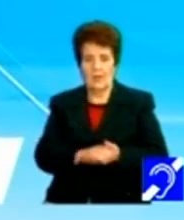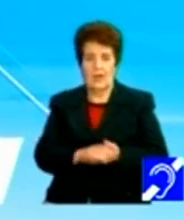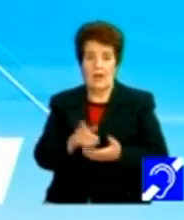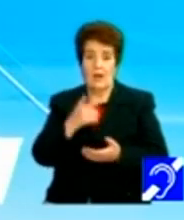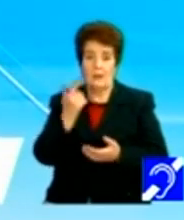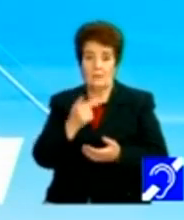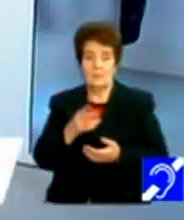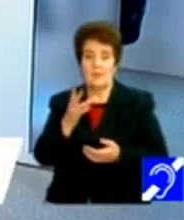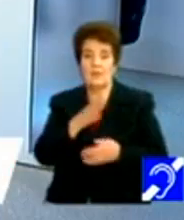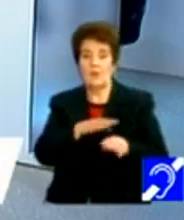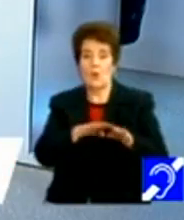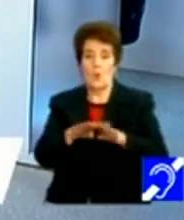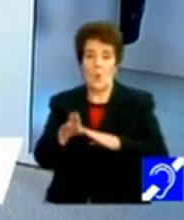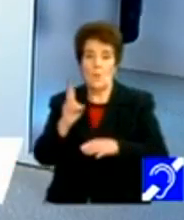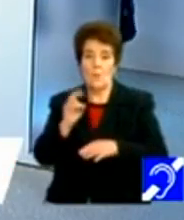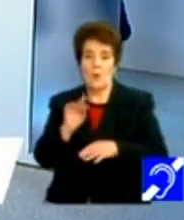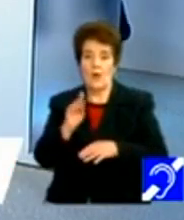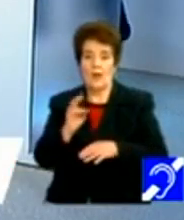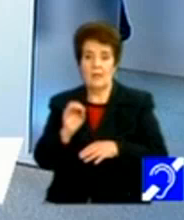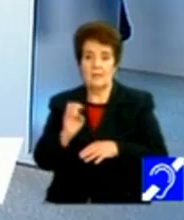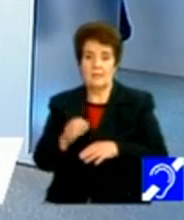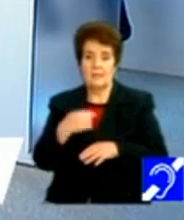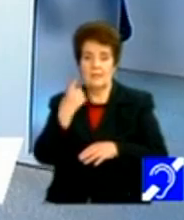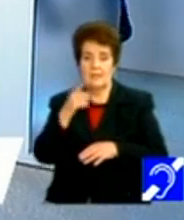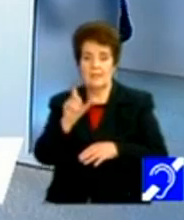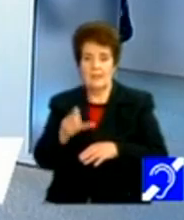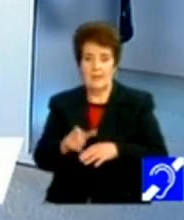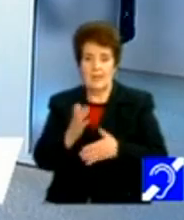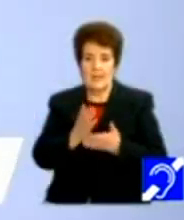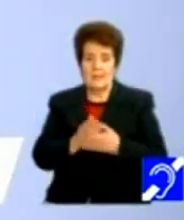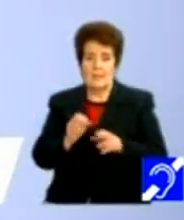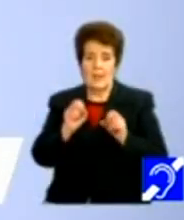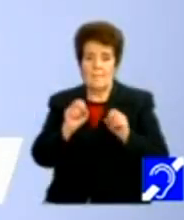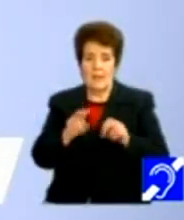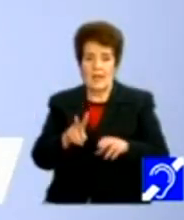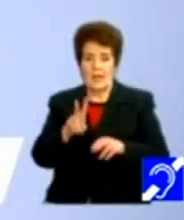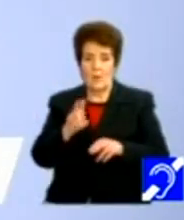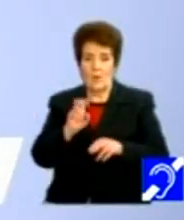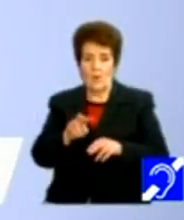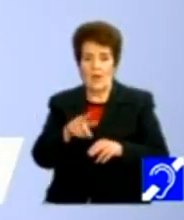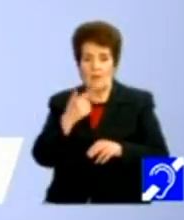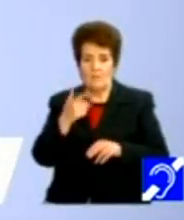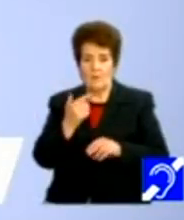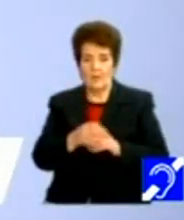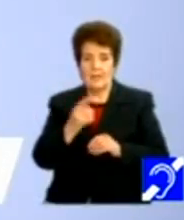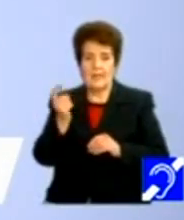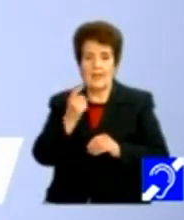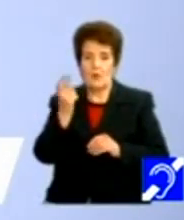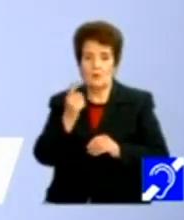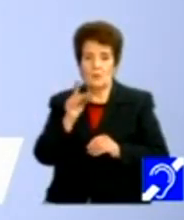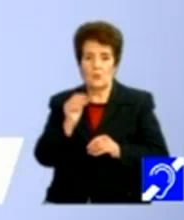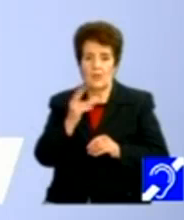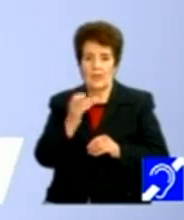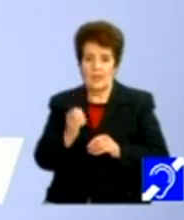spus că nu, în comparație cu chestia de identitate, e clar că este un pericol care nu, dar am vorbit de chestii de gospodărie, n-am vorbit